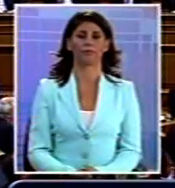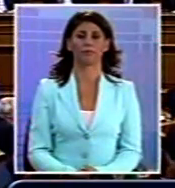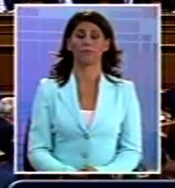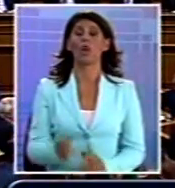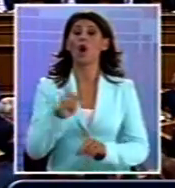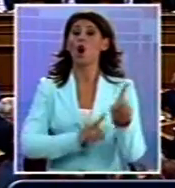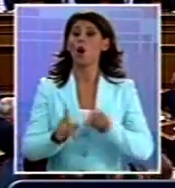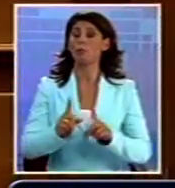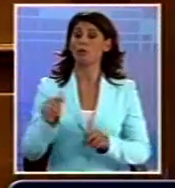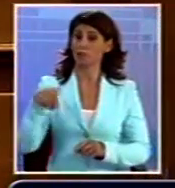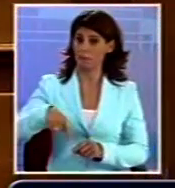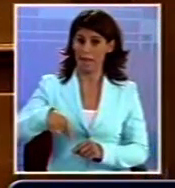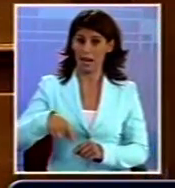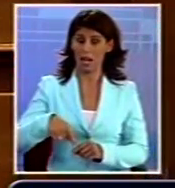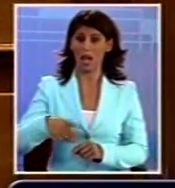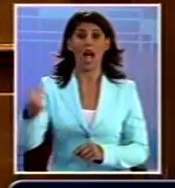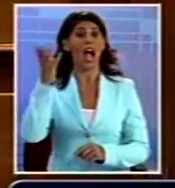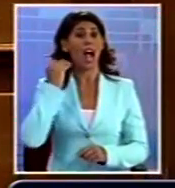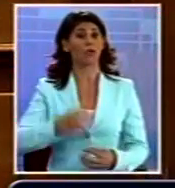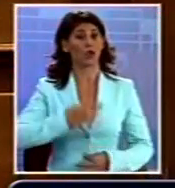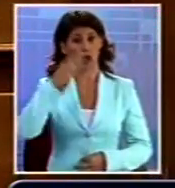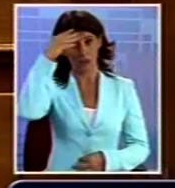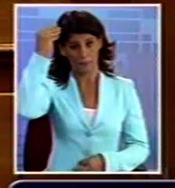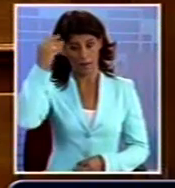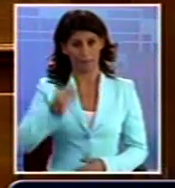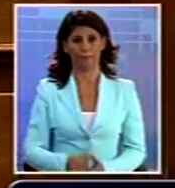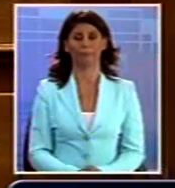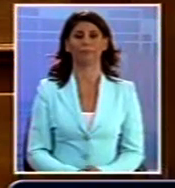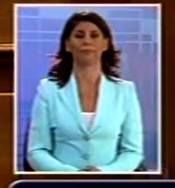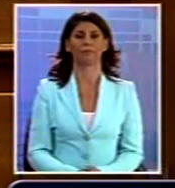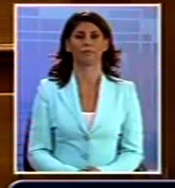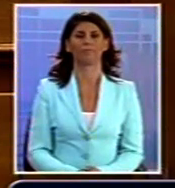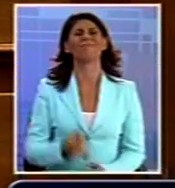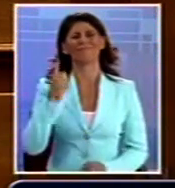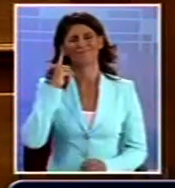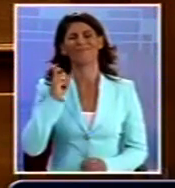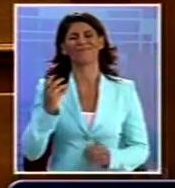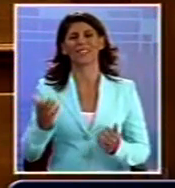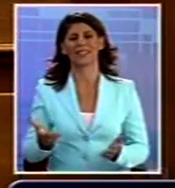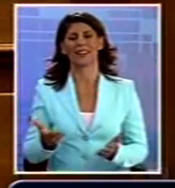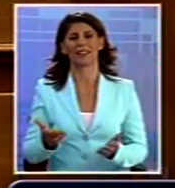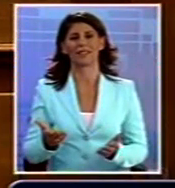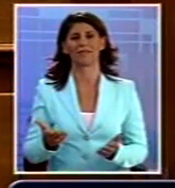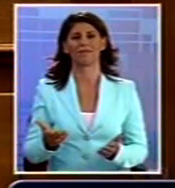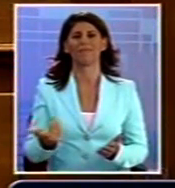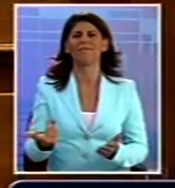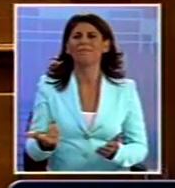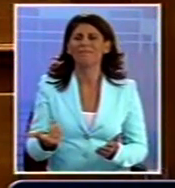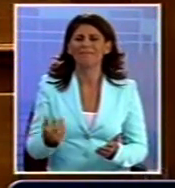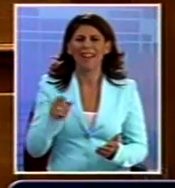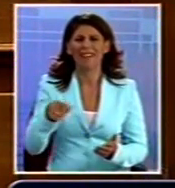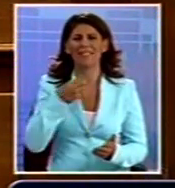Όποιος απόψε άκουσε τον κύριο Τσίπρα, γνωρίζει πια τη